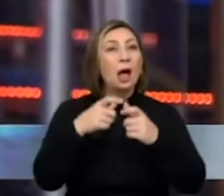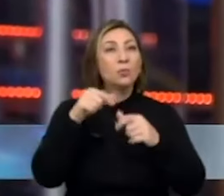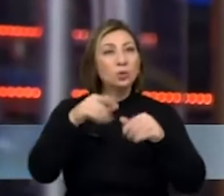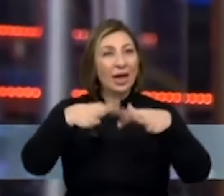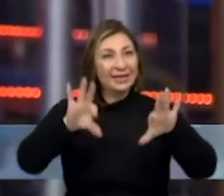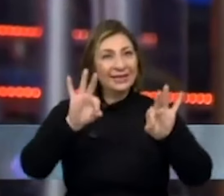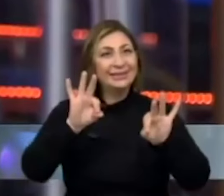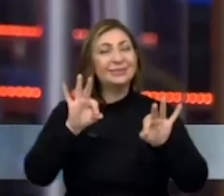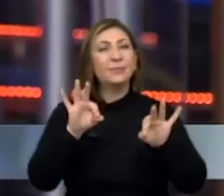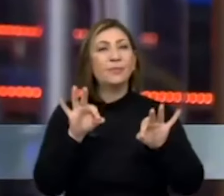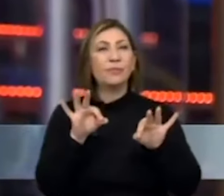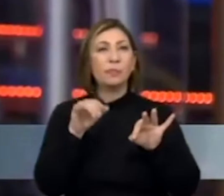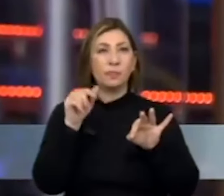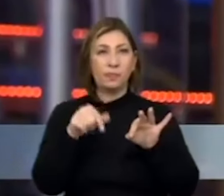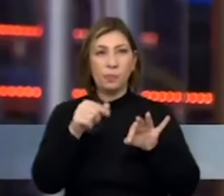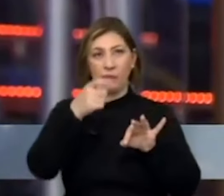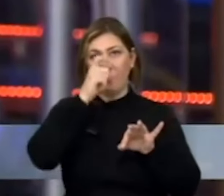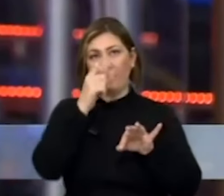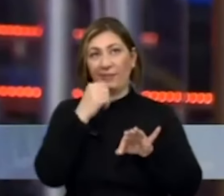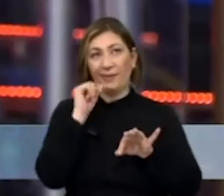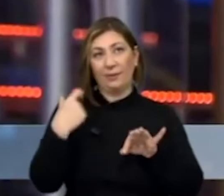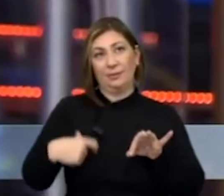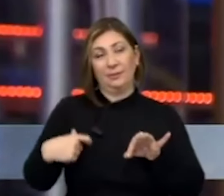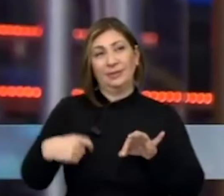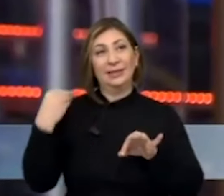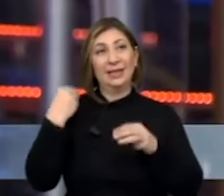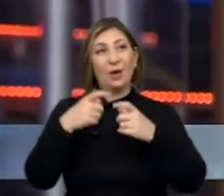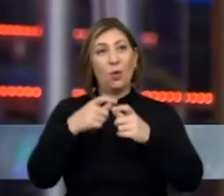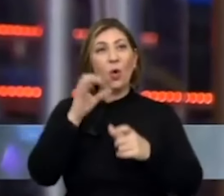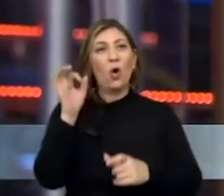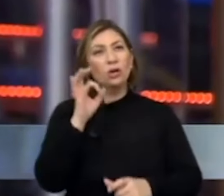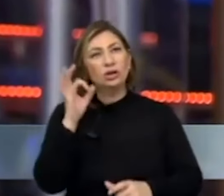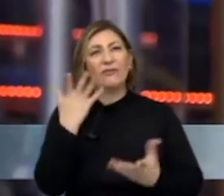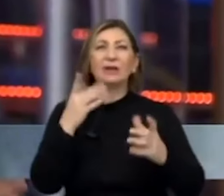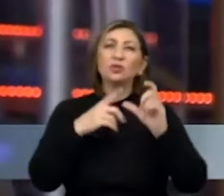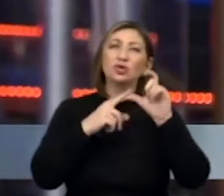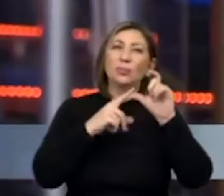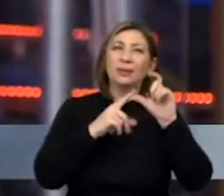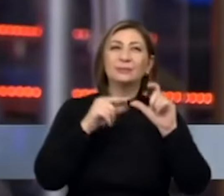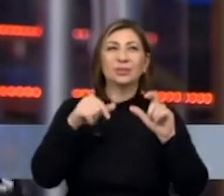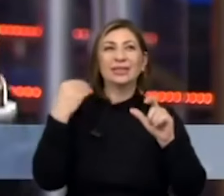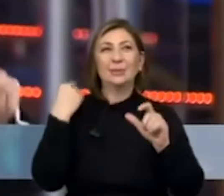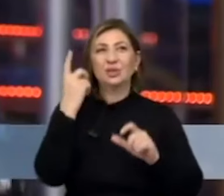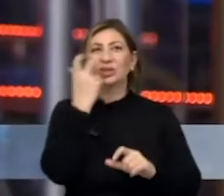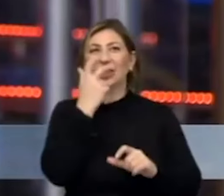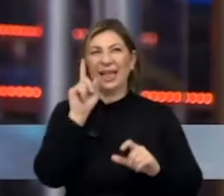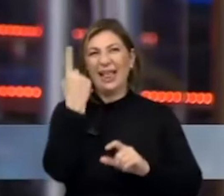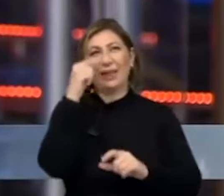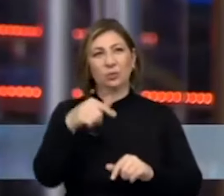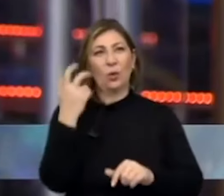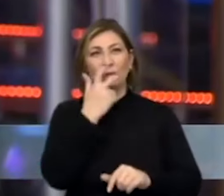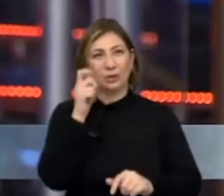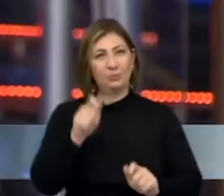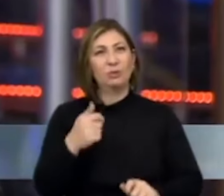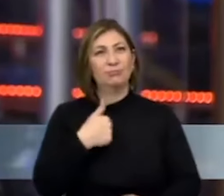şu anda hazır. Hatta bugün Okan abiye de özel yeni albüm Ocak ayı ya da Şubat'ta çıkar ama bugün herhalde yeni albümden bir tane şarkı ilk kez burada